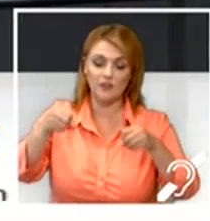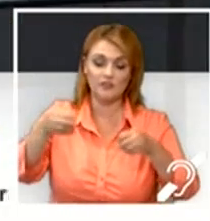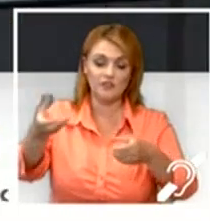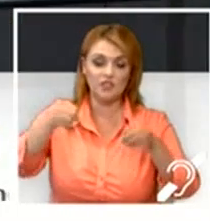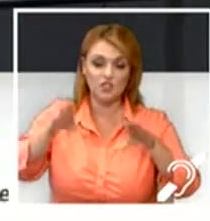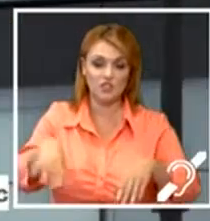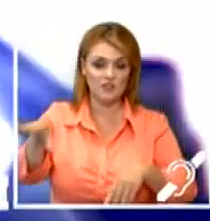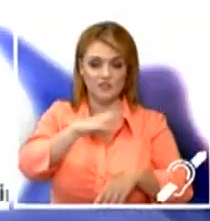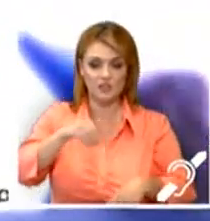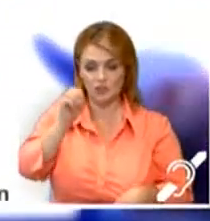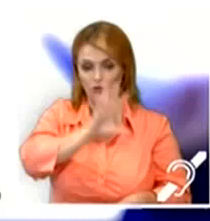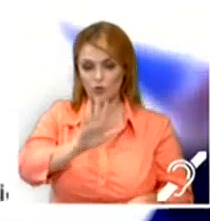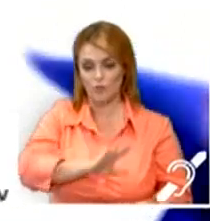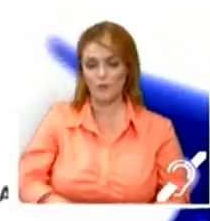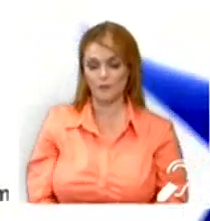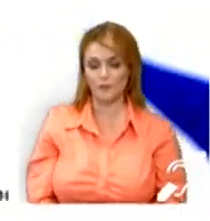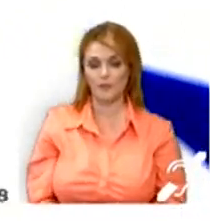UE de gazul rusesc.